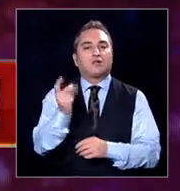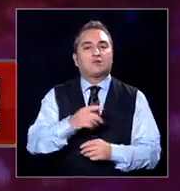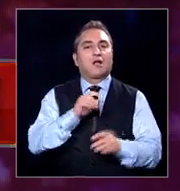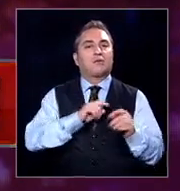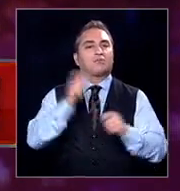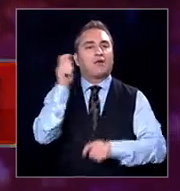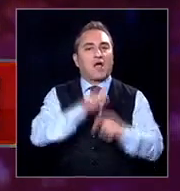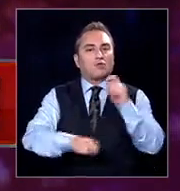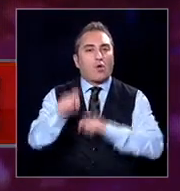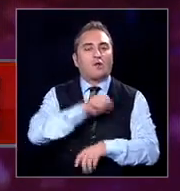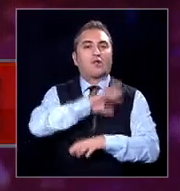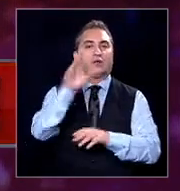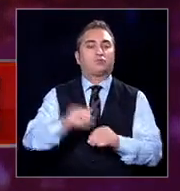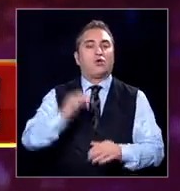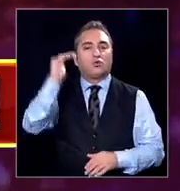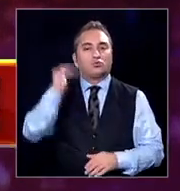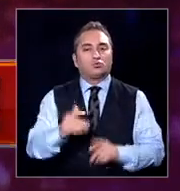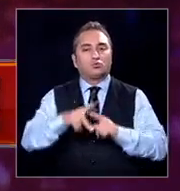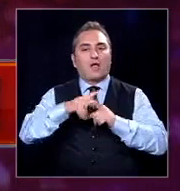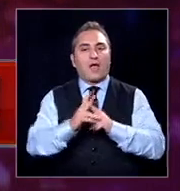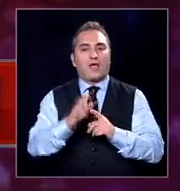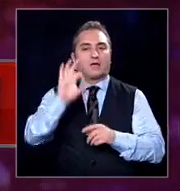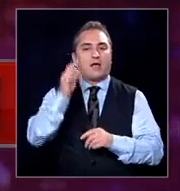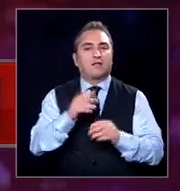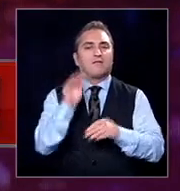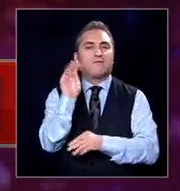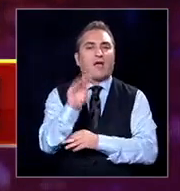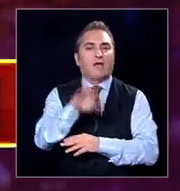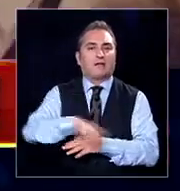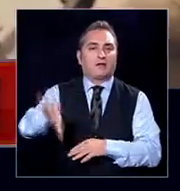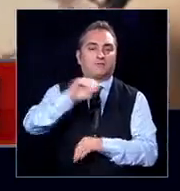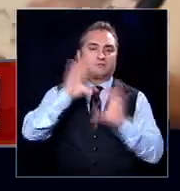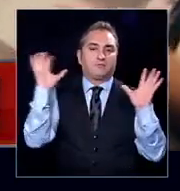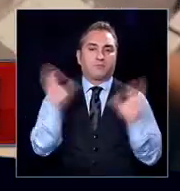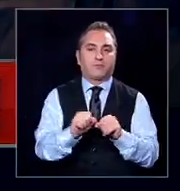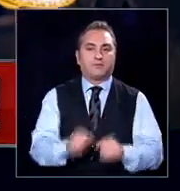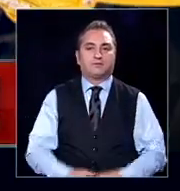yapıldı. Kuyumculara düşük ayar tuzağı kuran altın fareleri yakalandı.